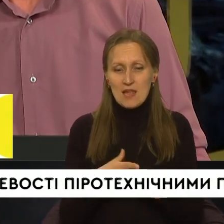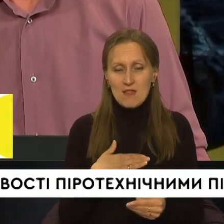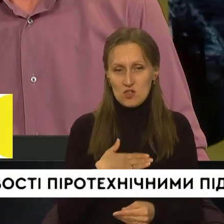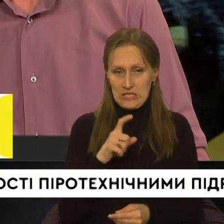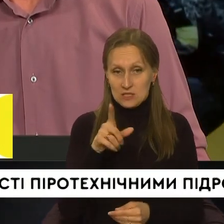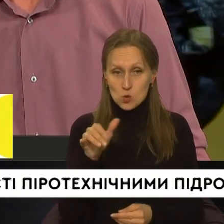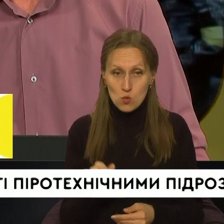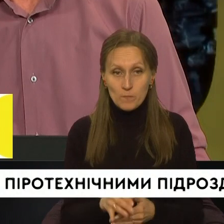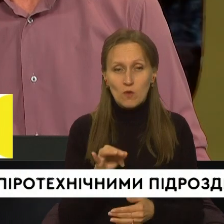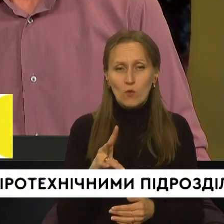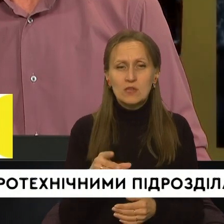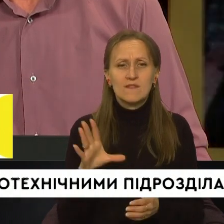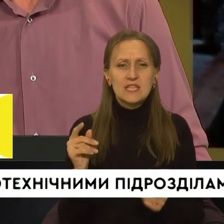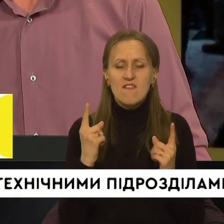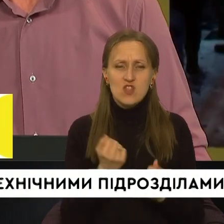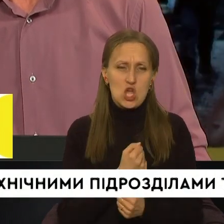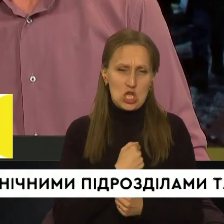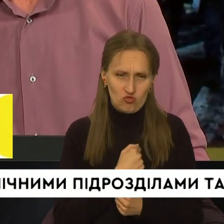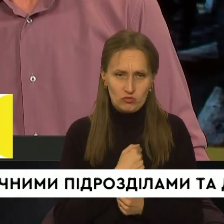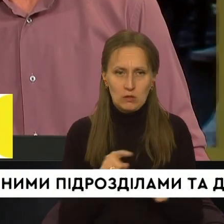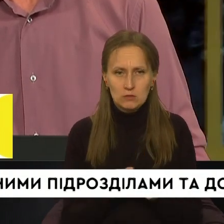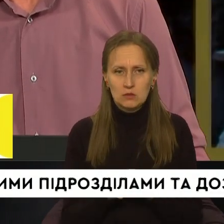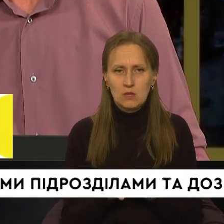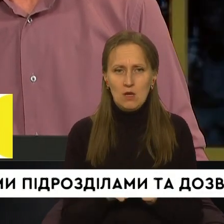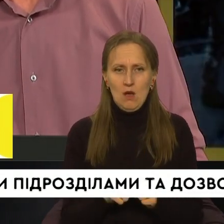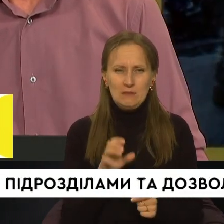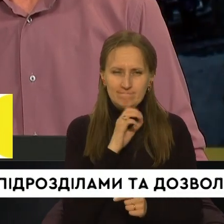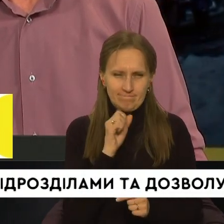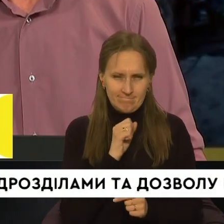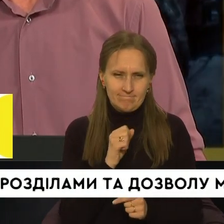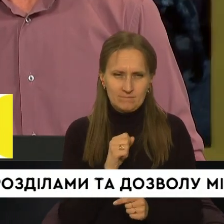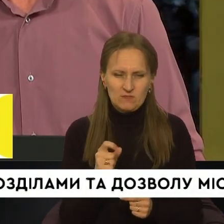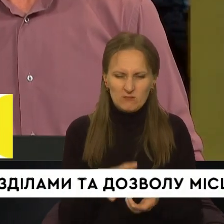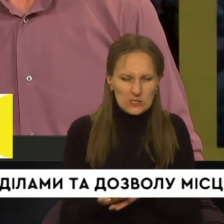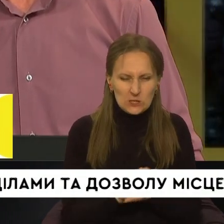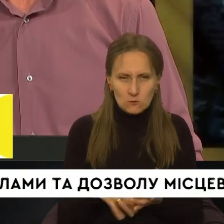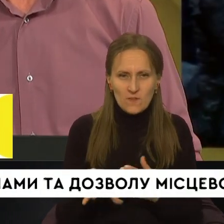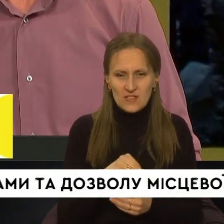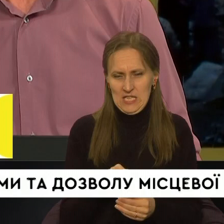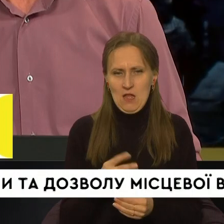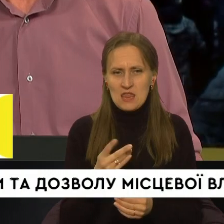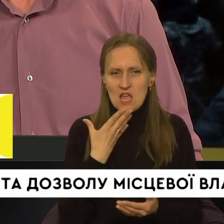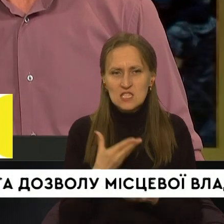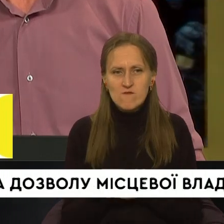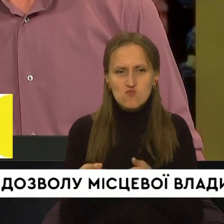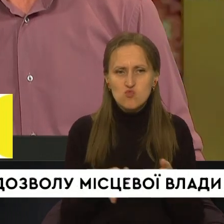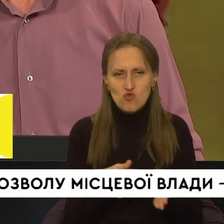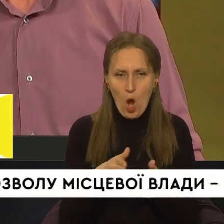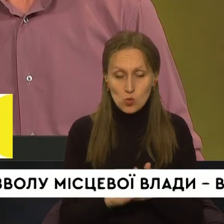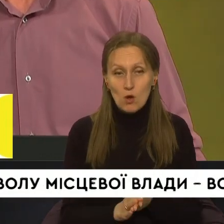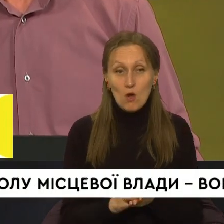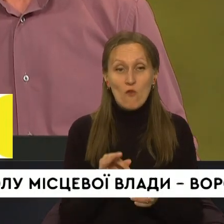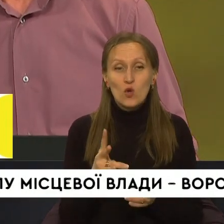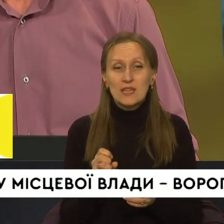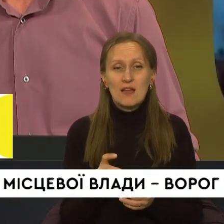Збройних Сил. Вони все, на превеликий жаль, як такі, знаєте, злодюшки, так от, знищували все на своєму от, шляху. Причому